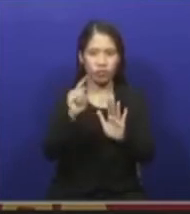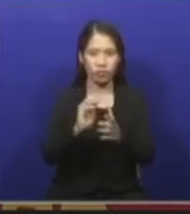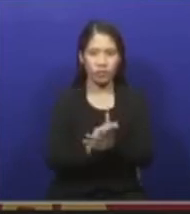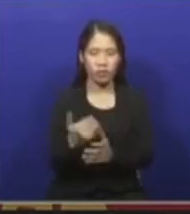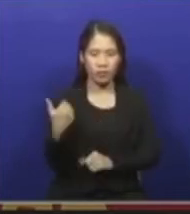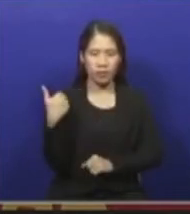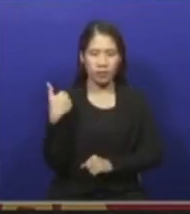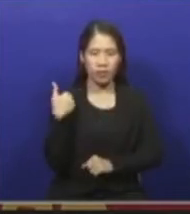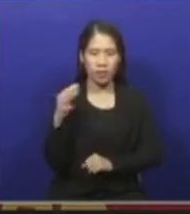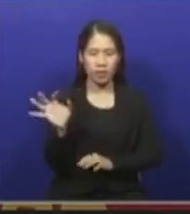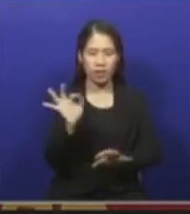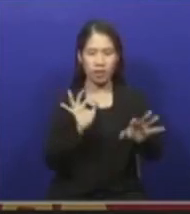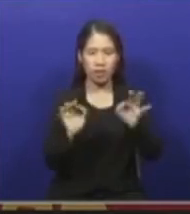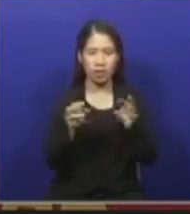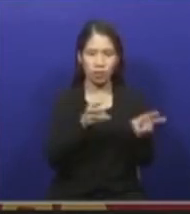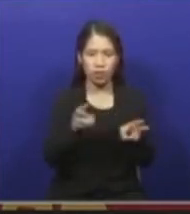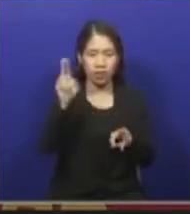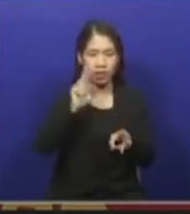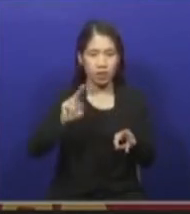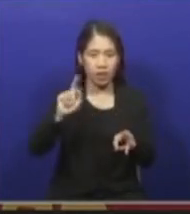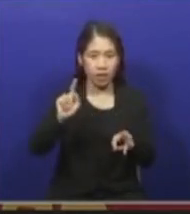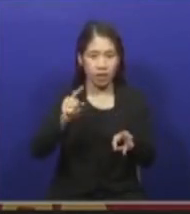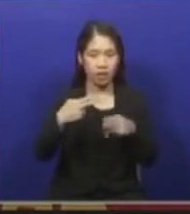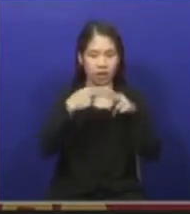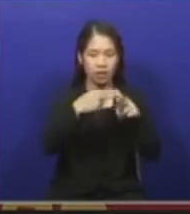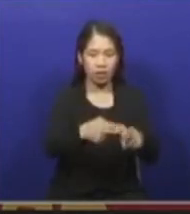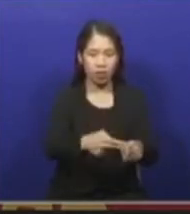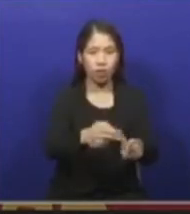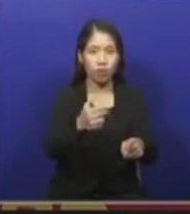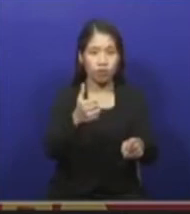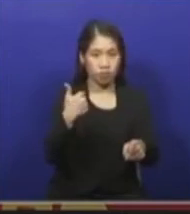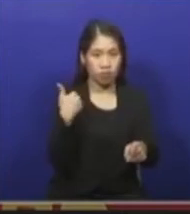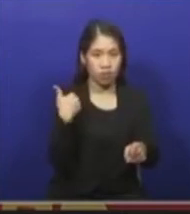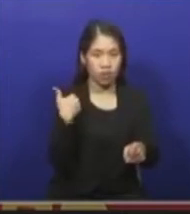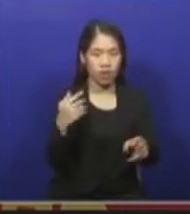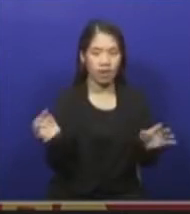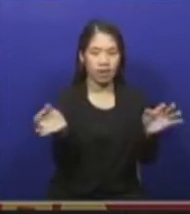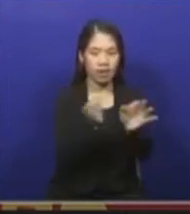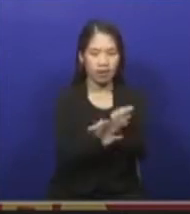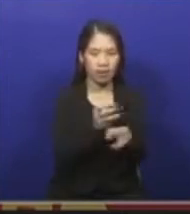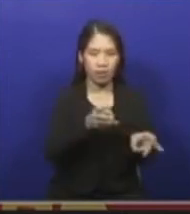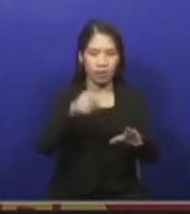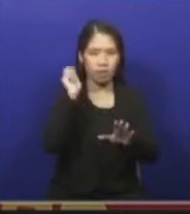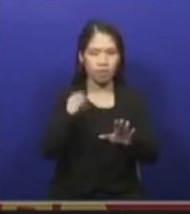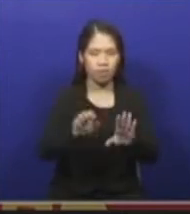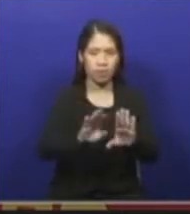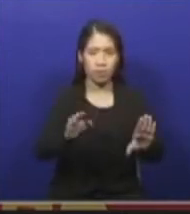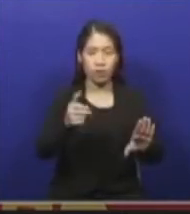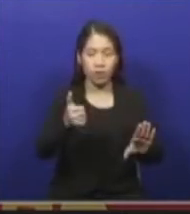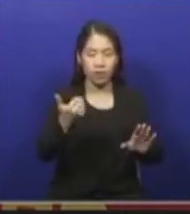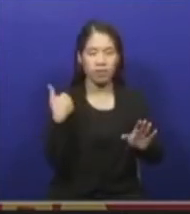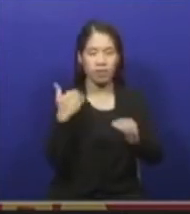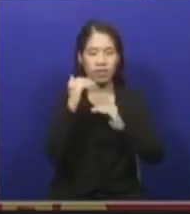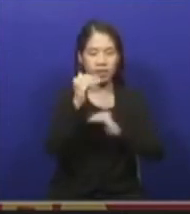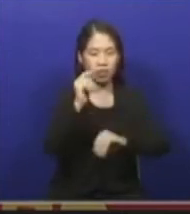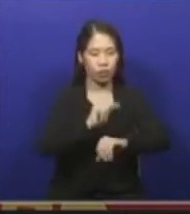การเลือกใช้วิธีการจัดซื้อจัดจ้างแบบเฉพาะเจาะจงแทนวิธีการเปิดประมูลหรือไม่มีการกำหนดระยะเวลา